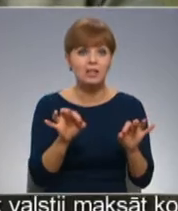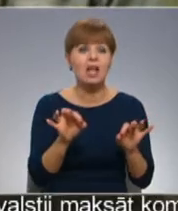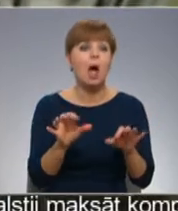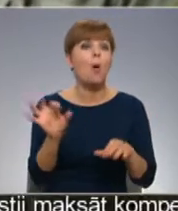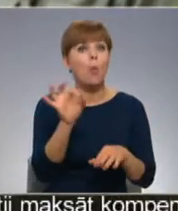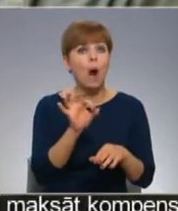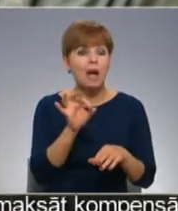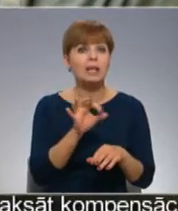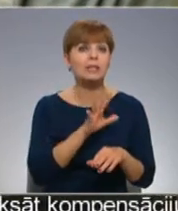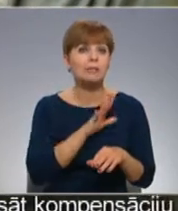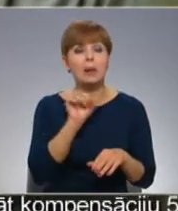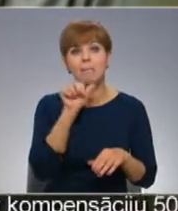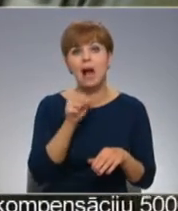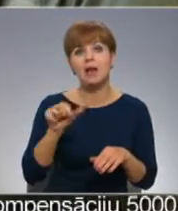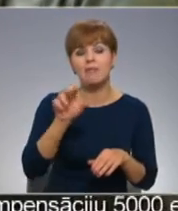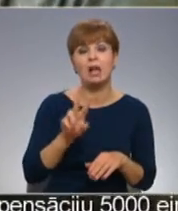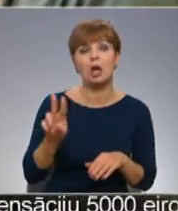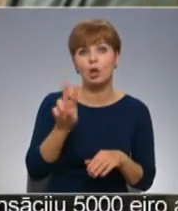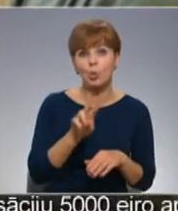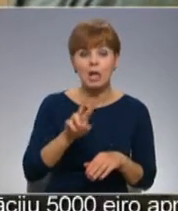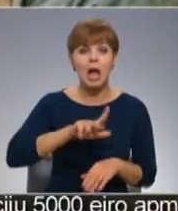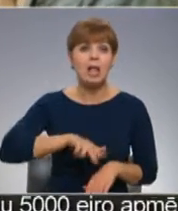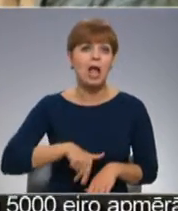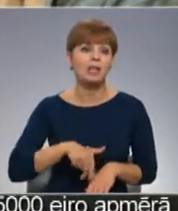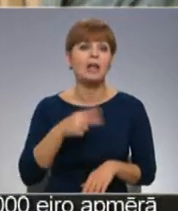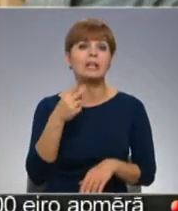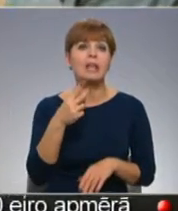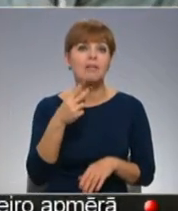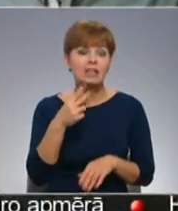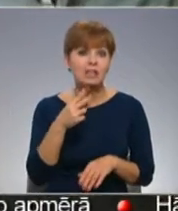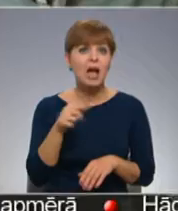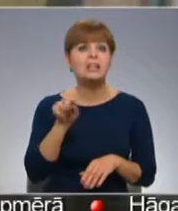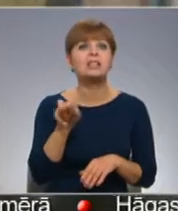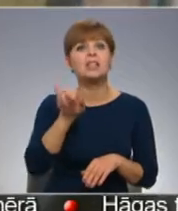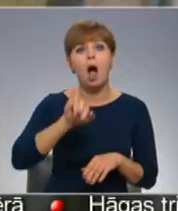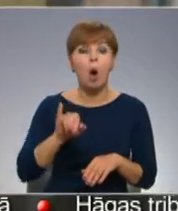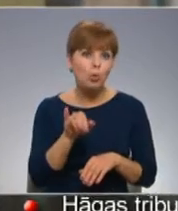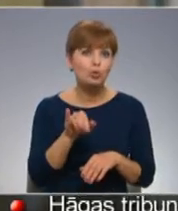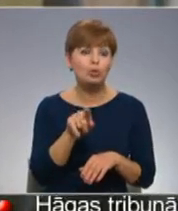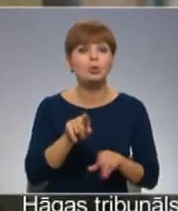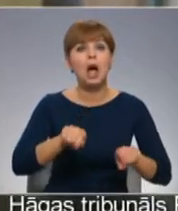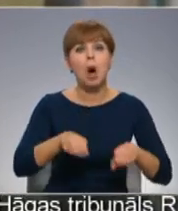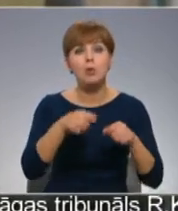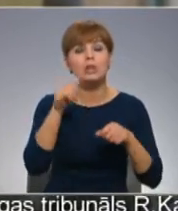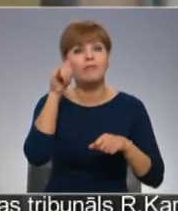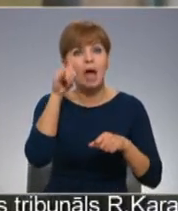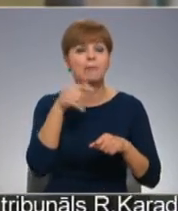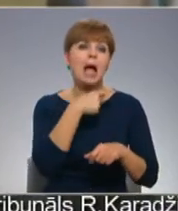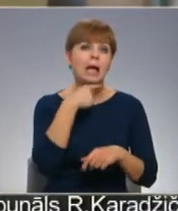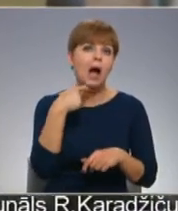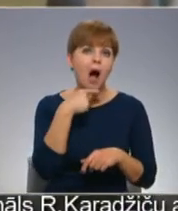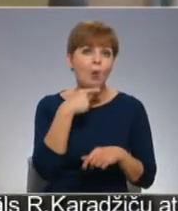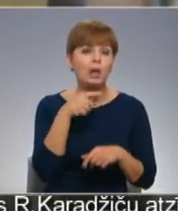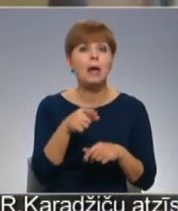Lielākais olu birums esot maijā un jūnijā. Latvijā ir 2 strausu fermas, kur tos audzē gaļai un pavairošanai. Var teikt, ka Nornieki